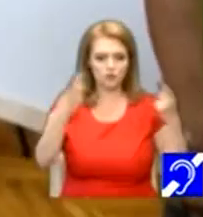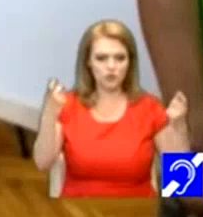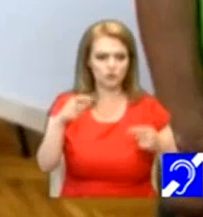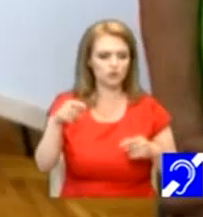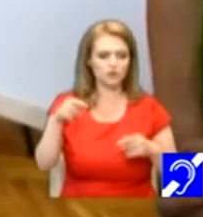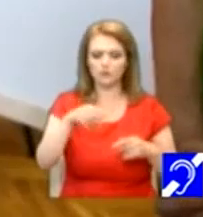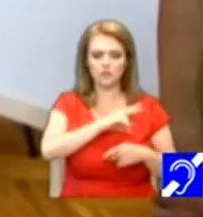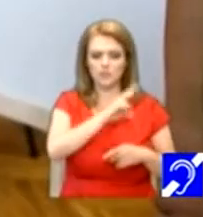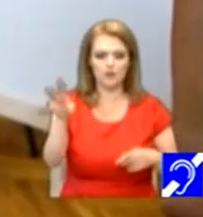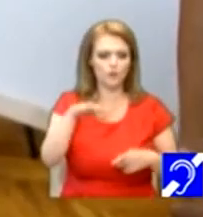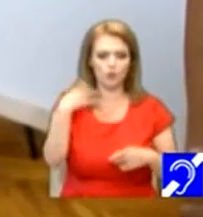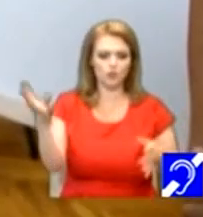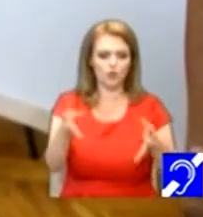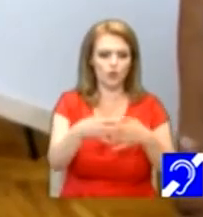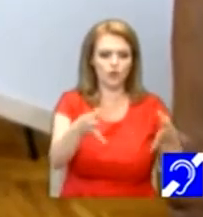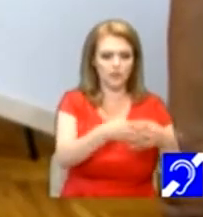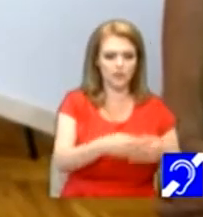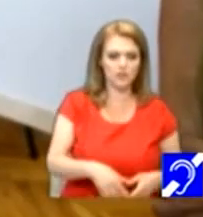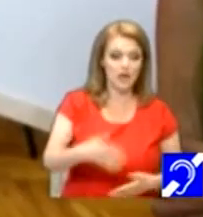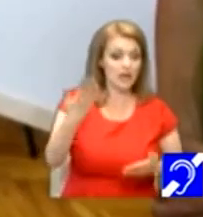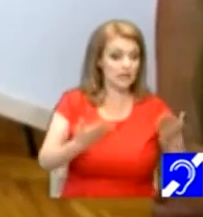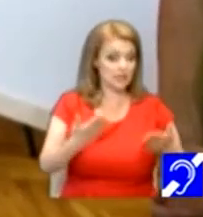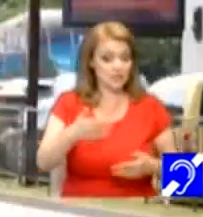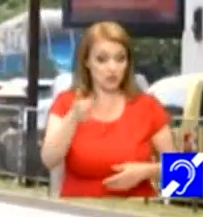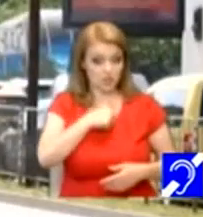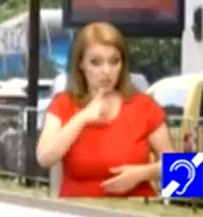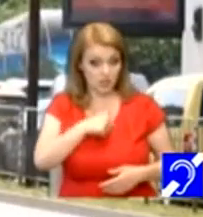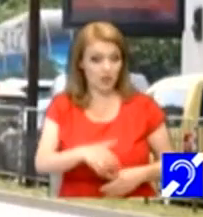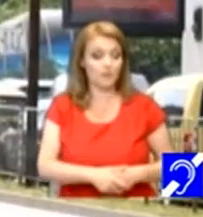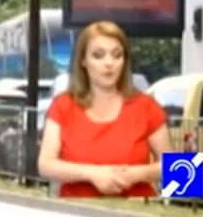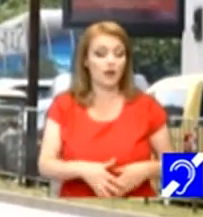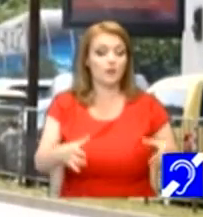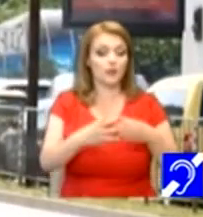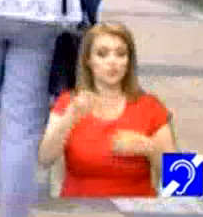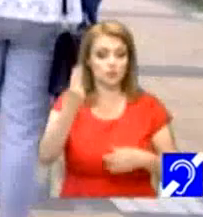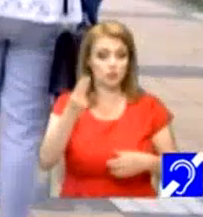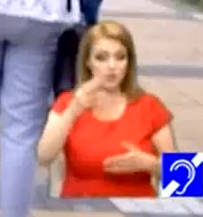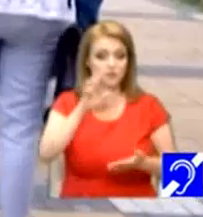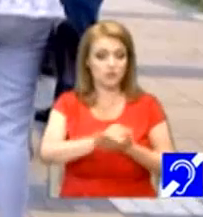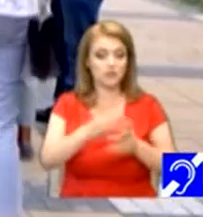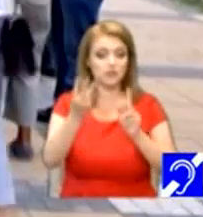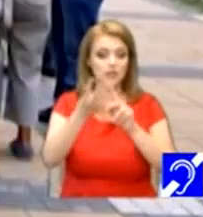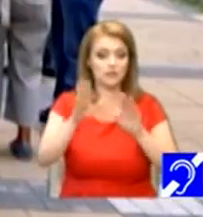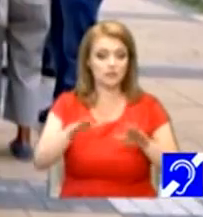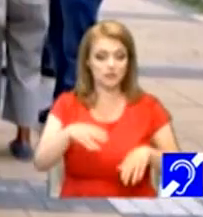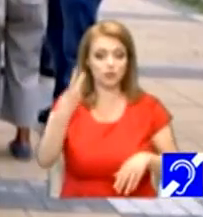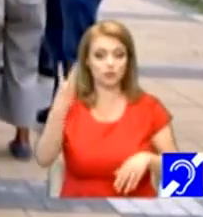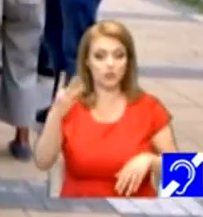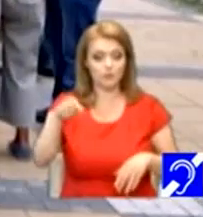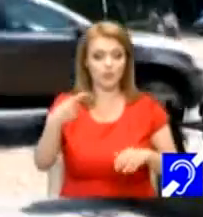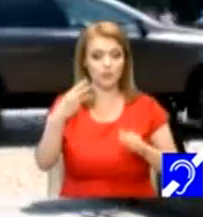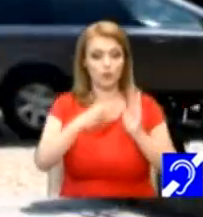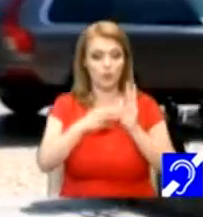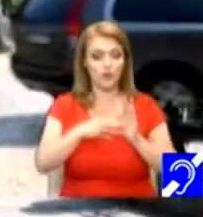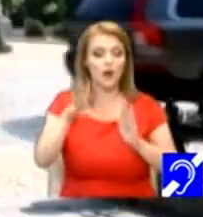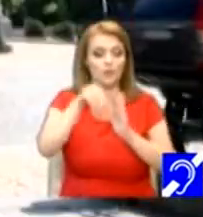intra nicio coaliție, dar că va încerca să formeze una. Socialiștii sunt pe poziția a treia cu 13,6% din voturi. Mai